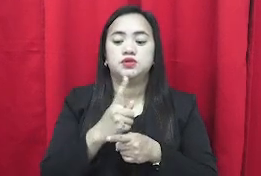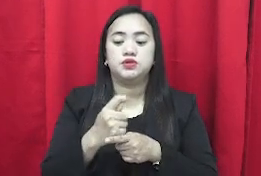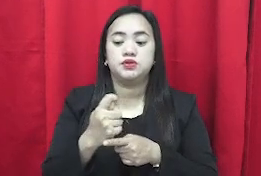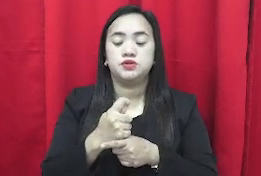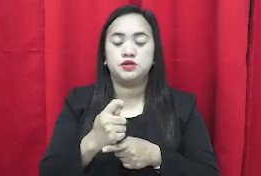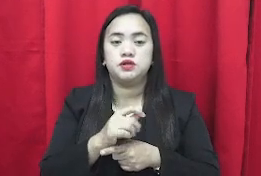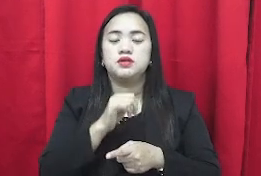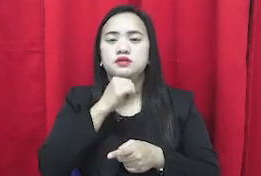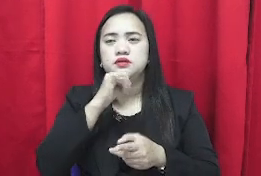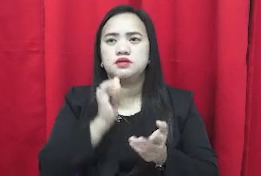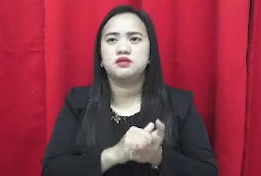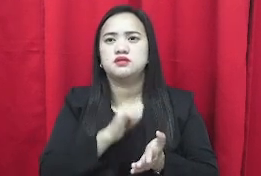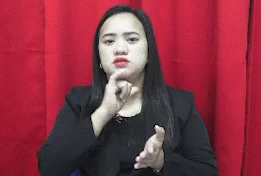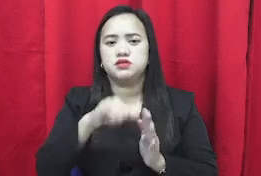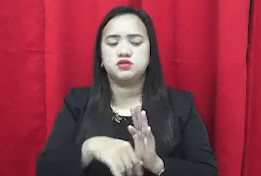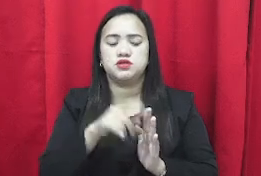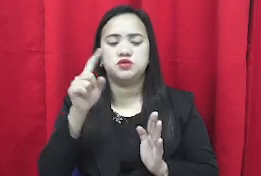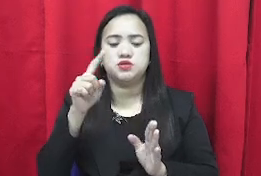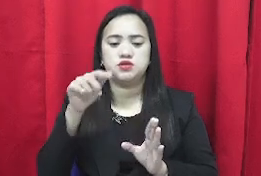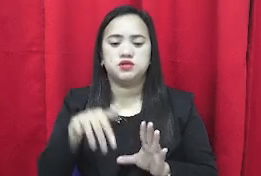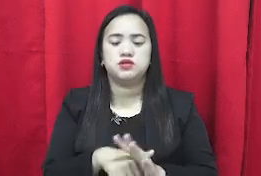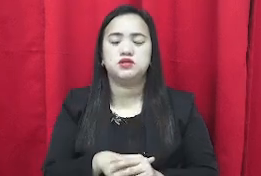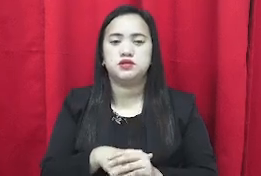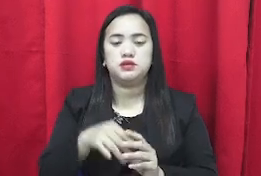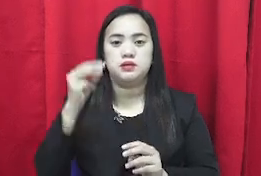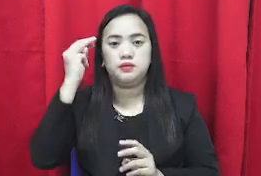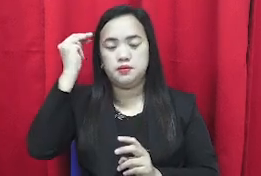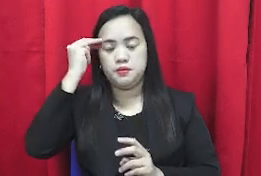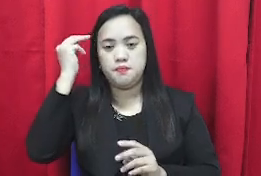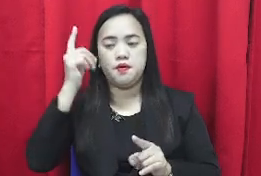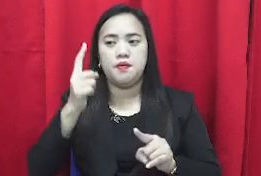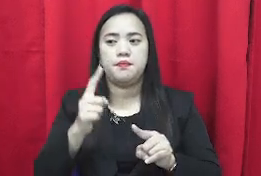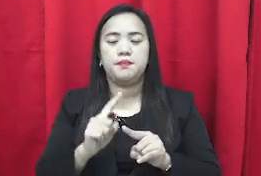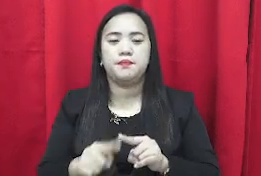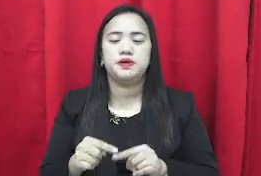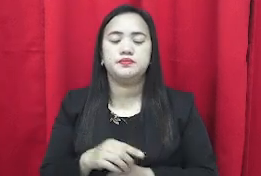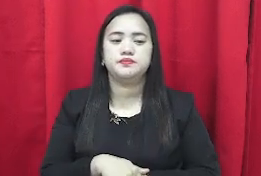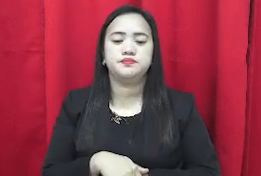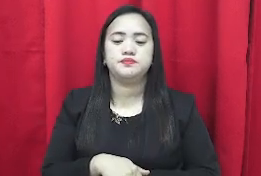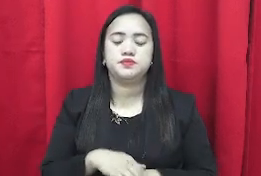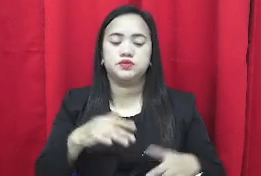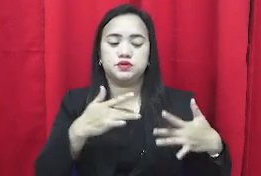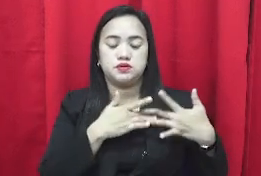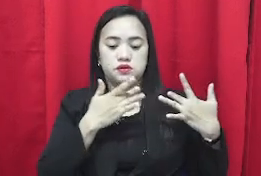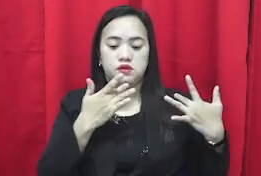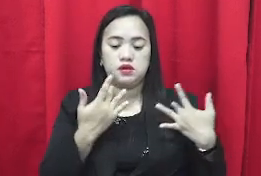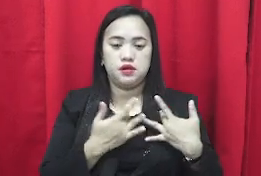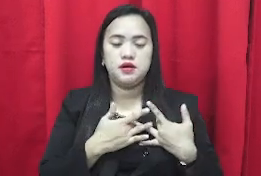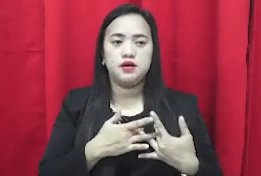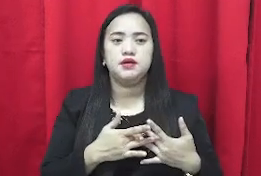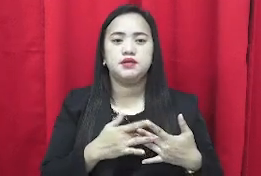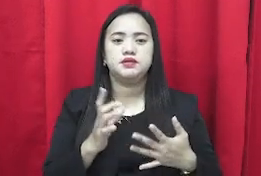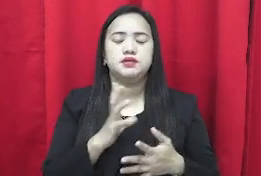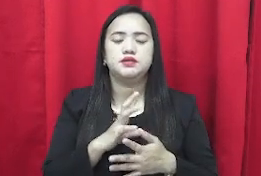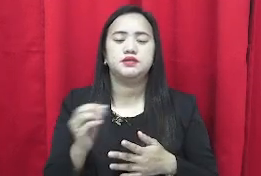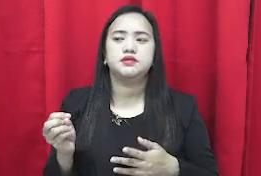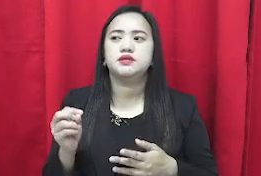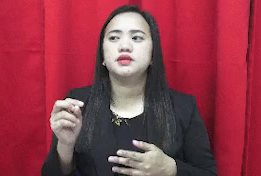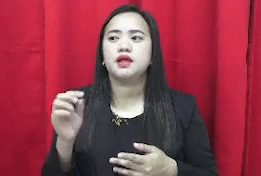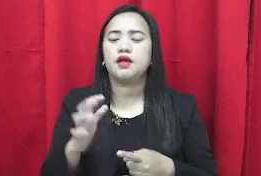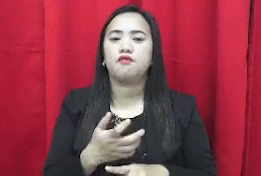lamang yung kanilang katawan hindi laman yung kanilang isip kundi yung kanilang puso espiritwal na talagang umayos